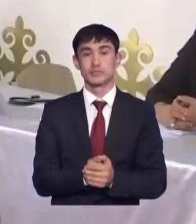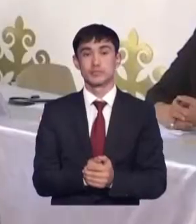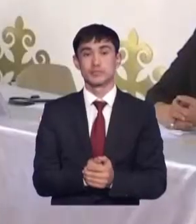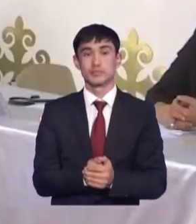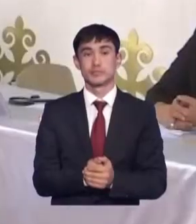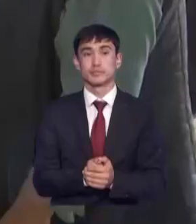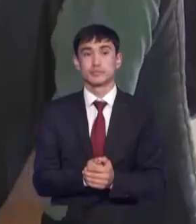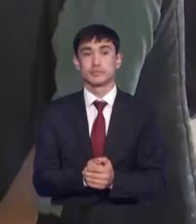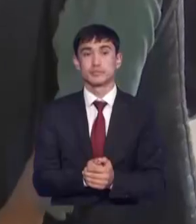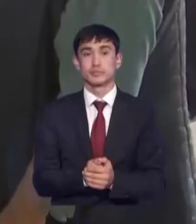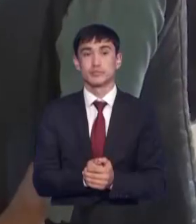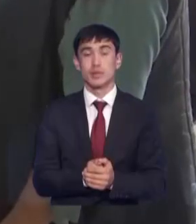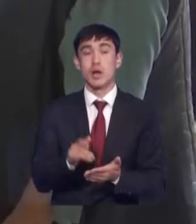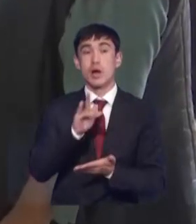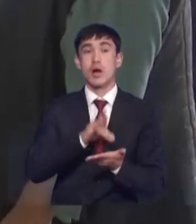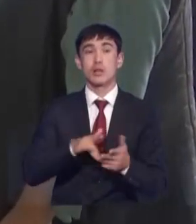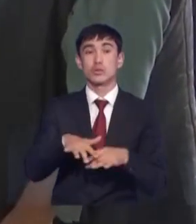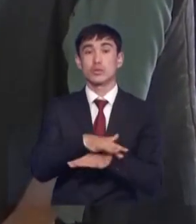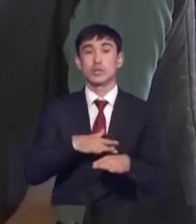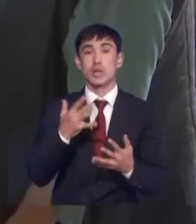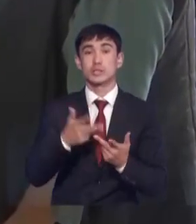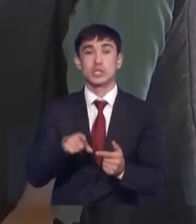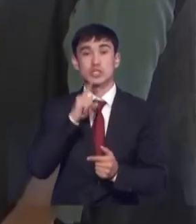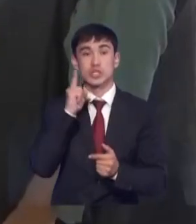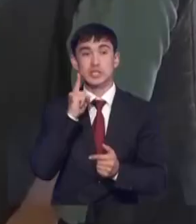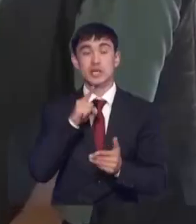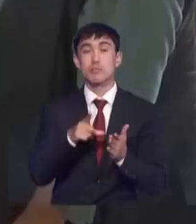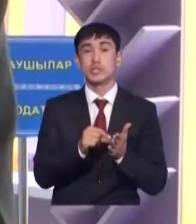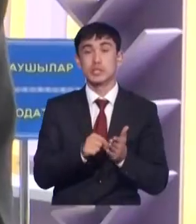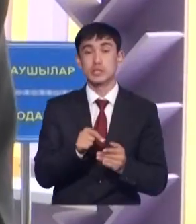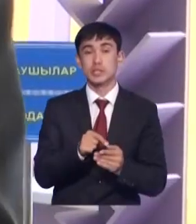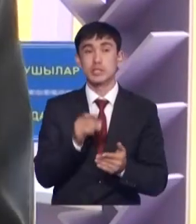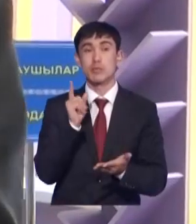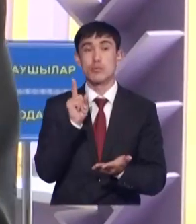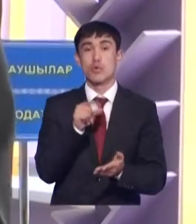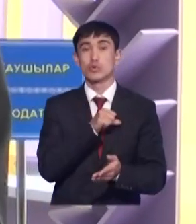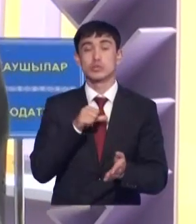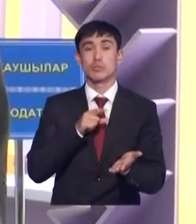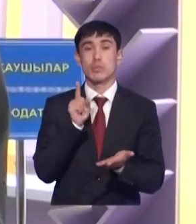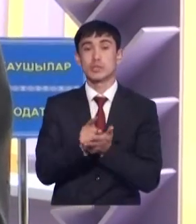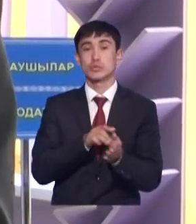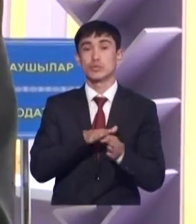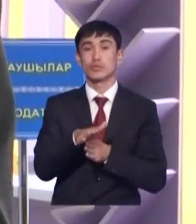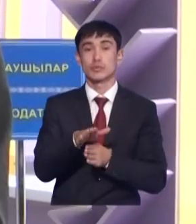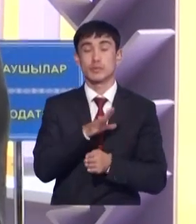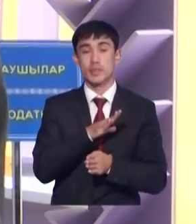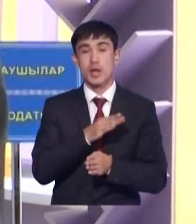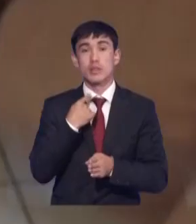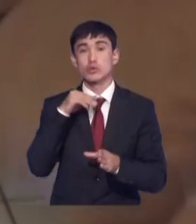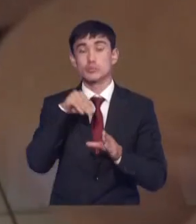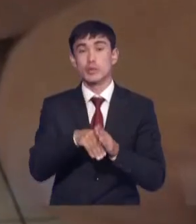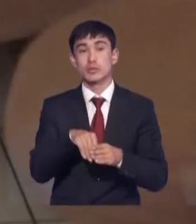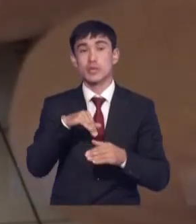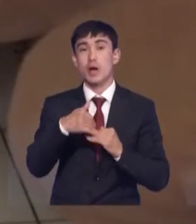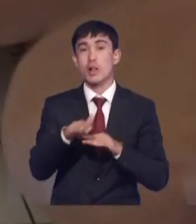қуаныштымын. Қала тұрғындары арасында жастар да зейнеткерлер де азаматтық парызымыз деп референдумға келген. Дауыс беруден